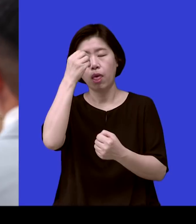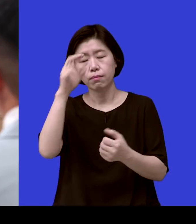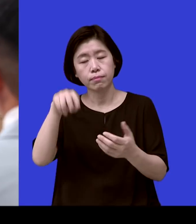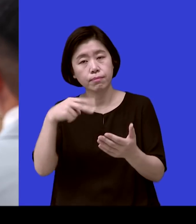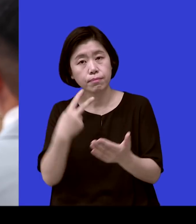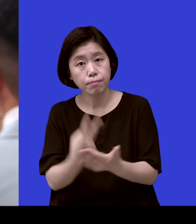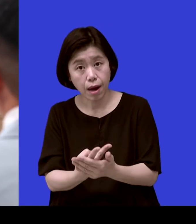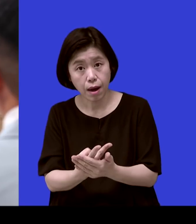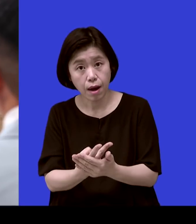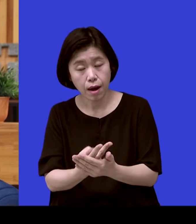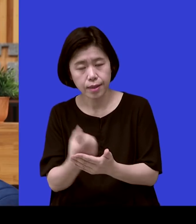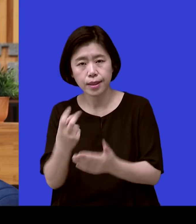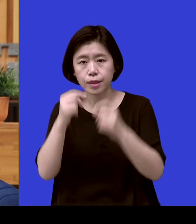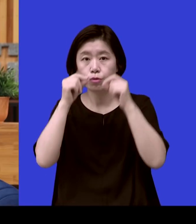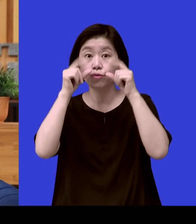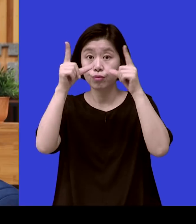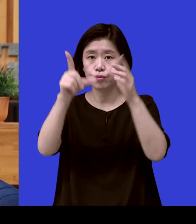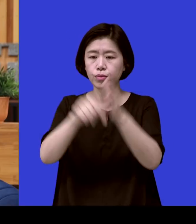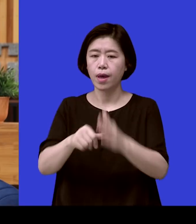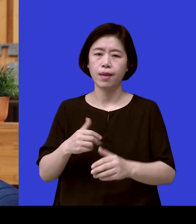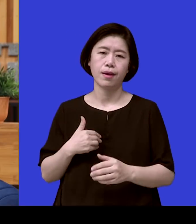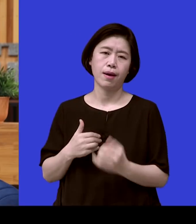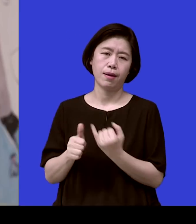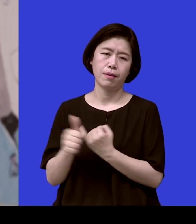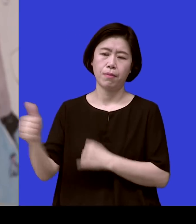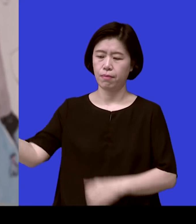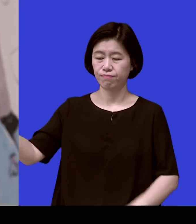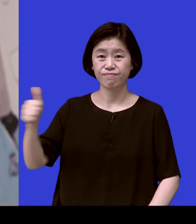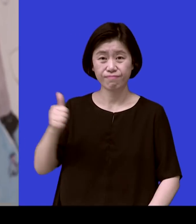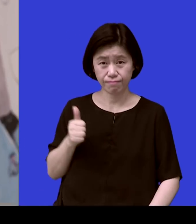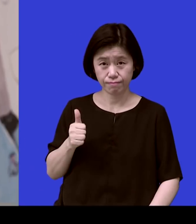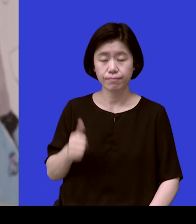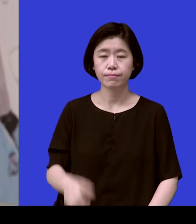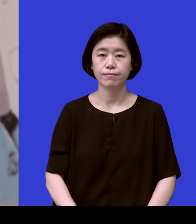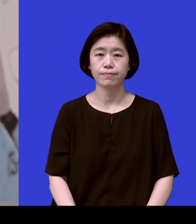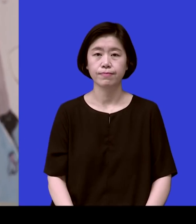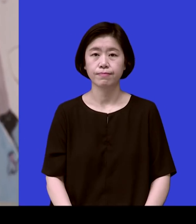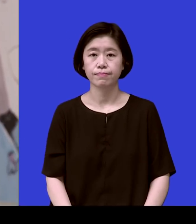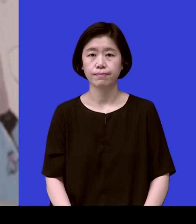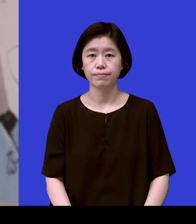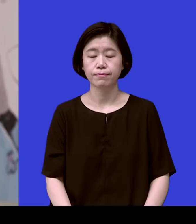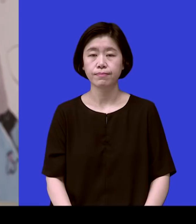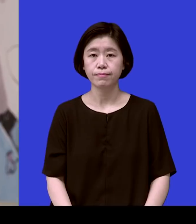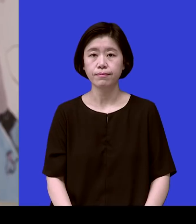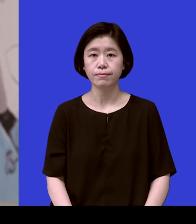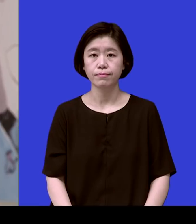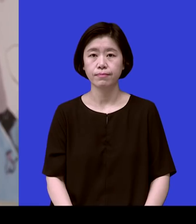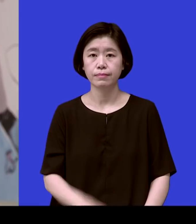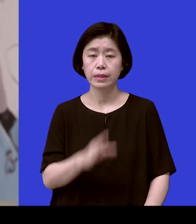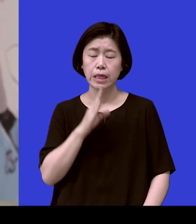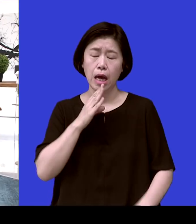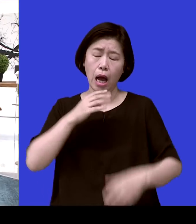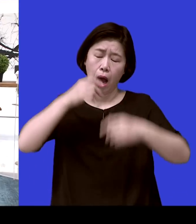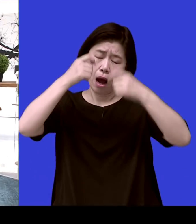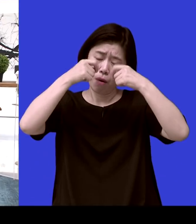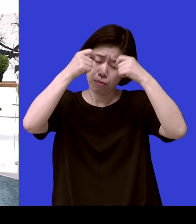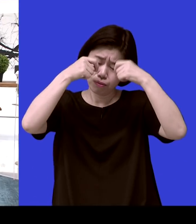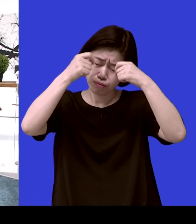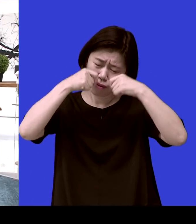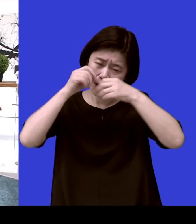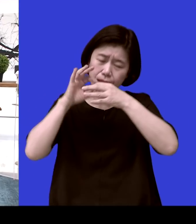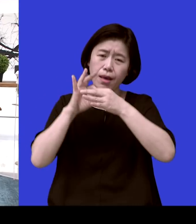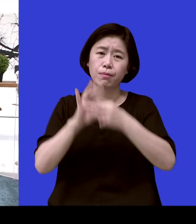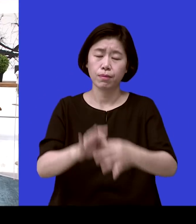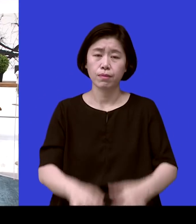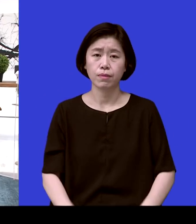이제 남편이 와 있었어요. 예. 그래서 정말 너무 많이 울고 예.